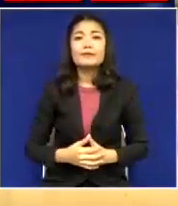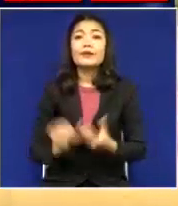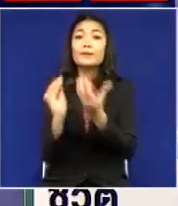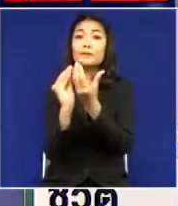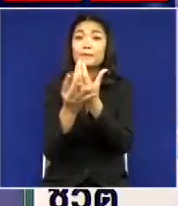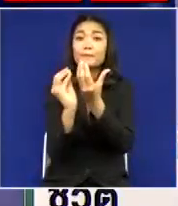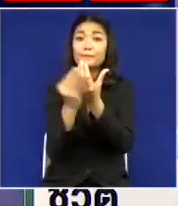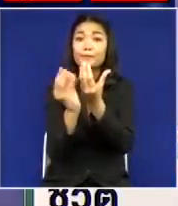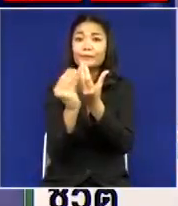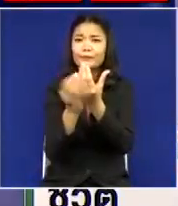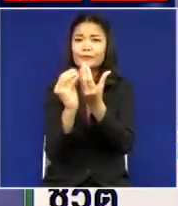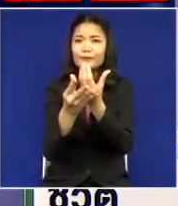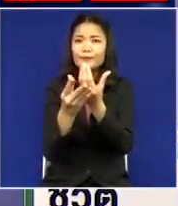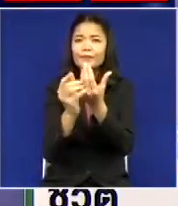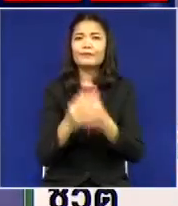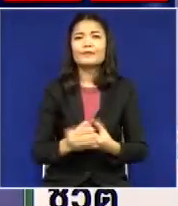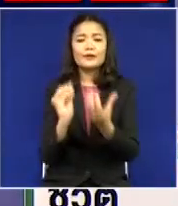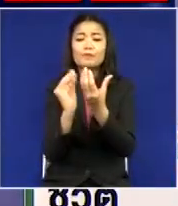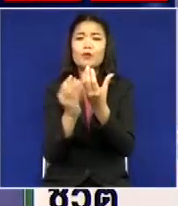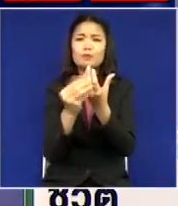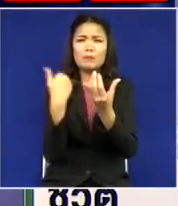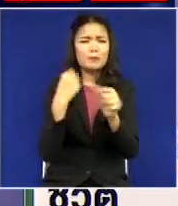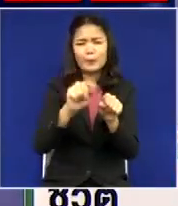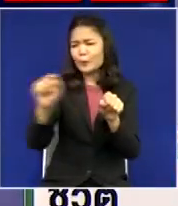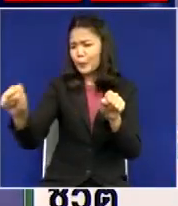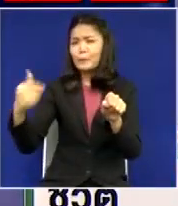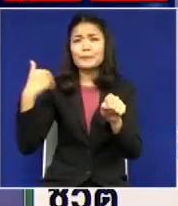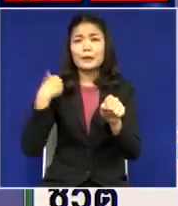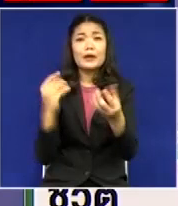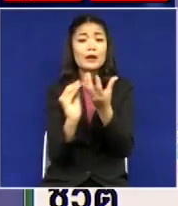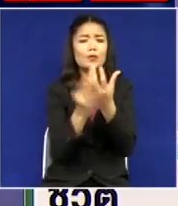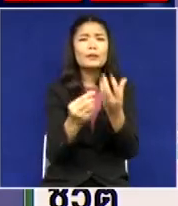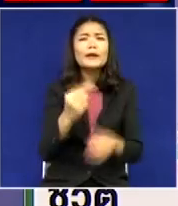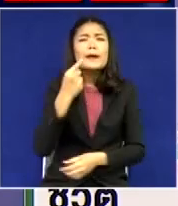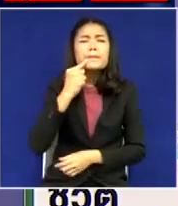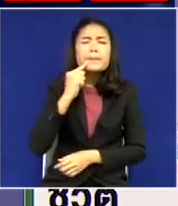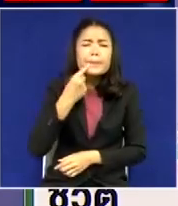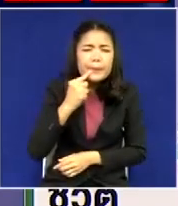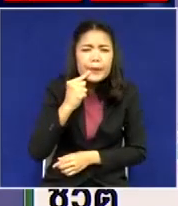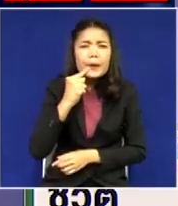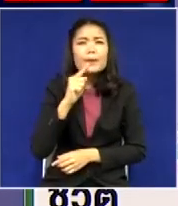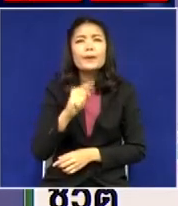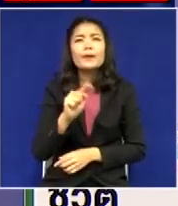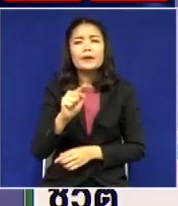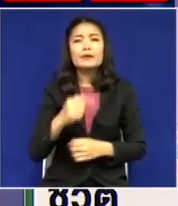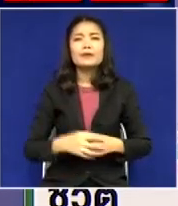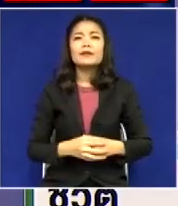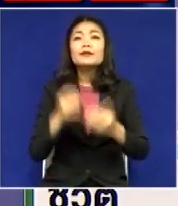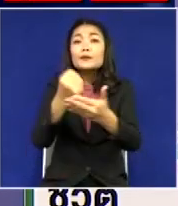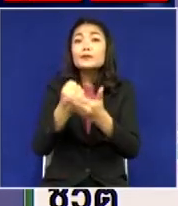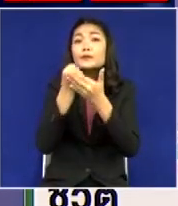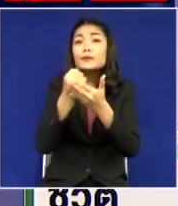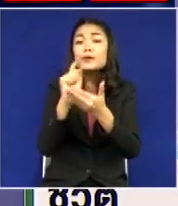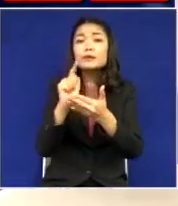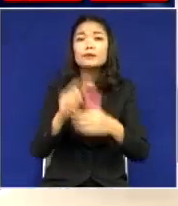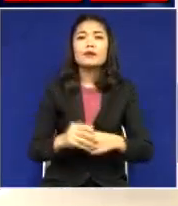ะครับบ้านเมืองเรานี่มีผลไม้อยู่จำนวนมากผลไม้ที่มีรสเปรี้ยวผลไม้ที่มีวิตามินซีสูงเนี่ยก็สามารถช่วยเพิ่มทุ